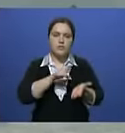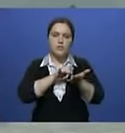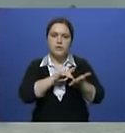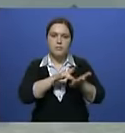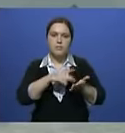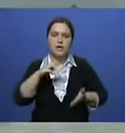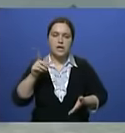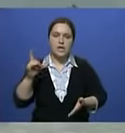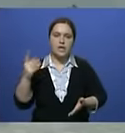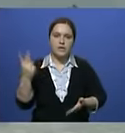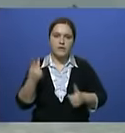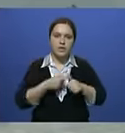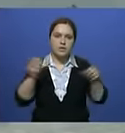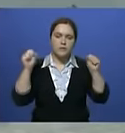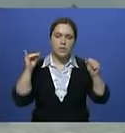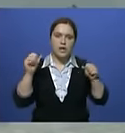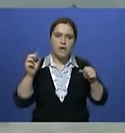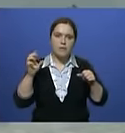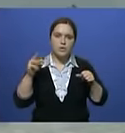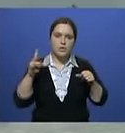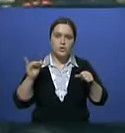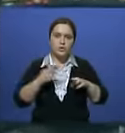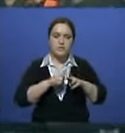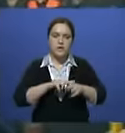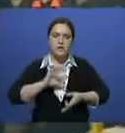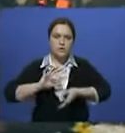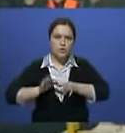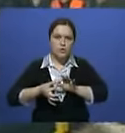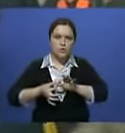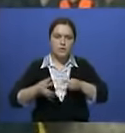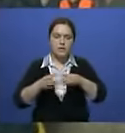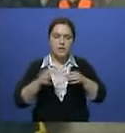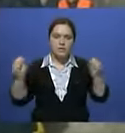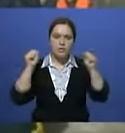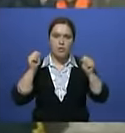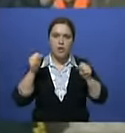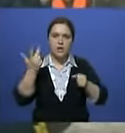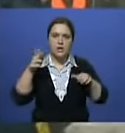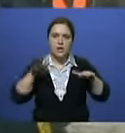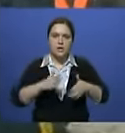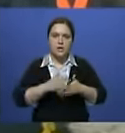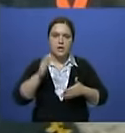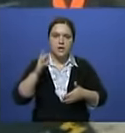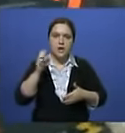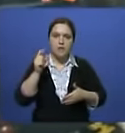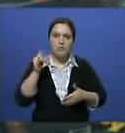классах туризм Т2 спорт и Абсолют в самом сложном классе спорт в первую тройку вошли Серик ту калов